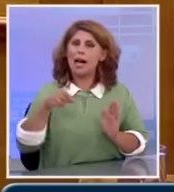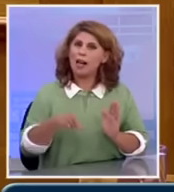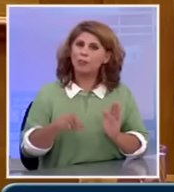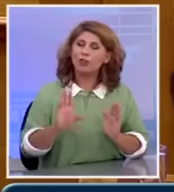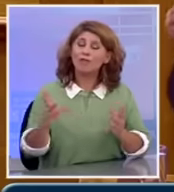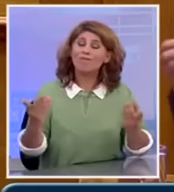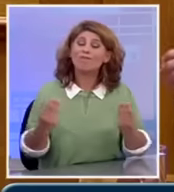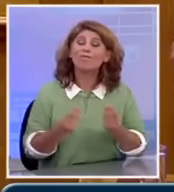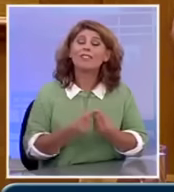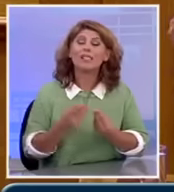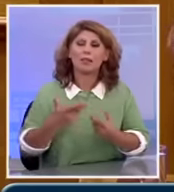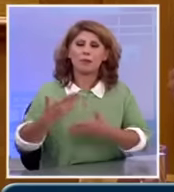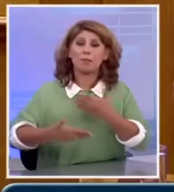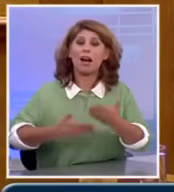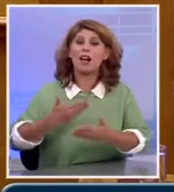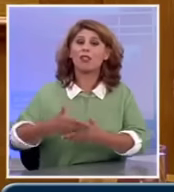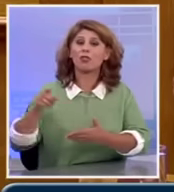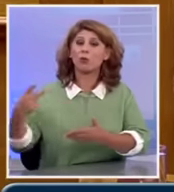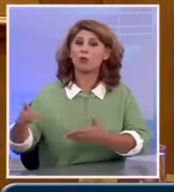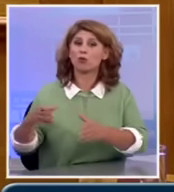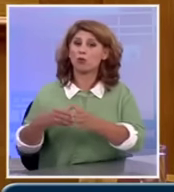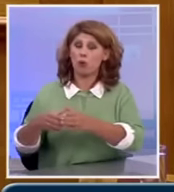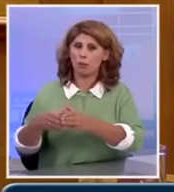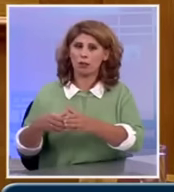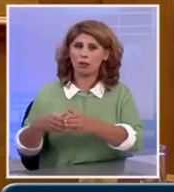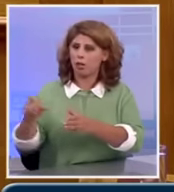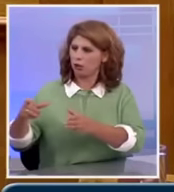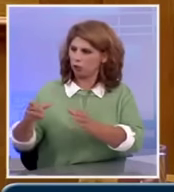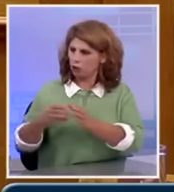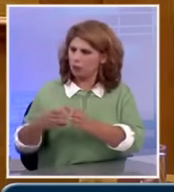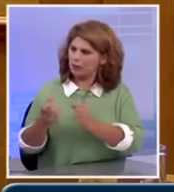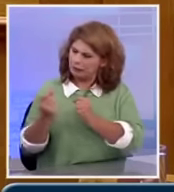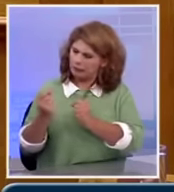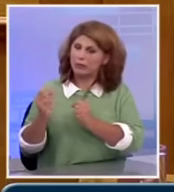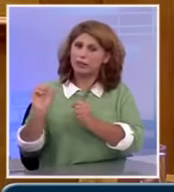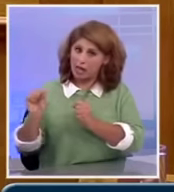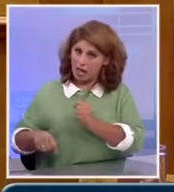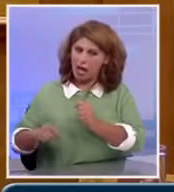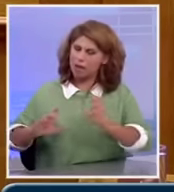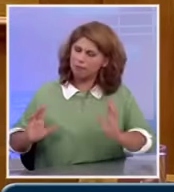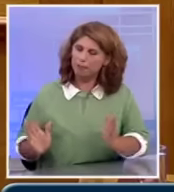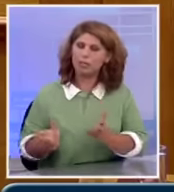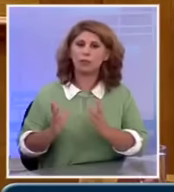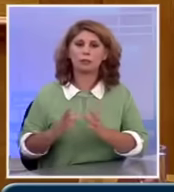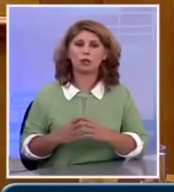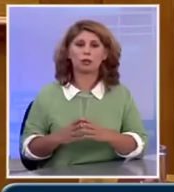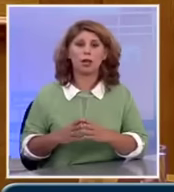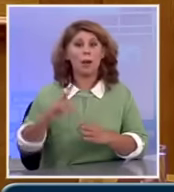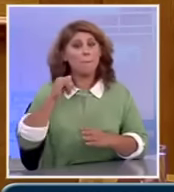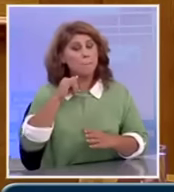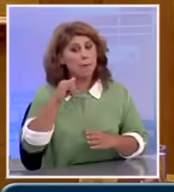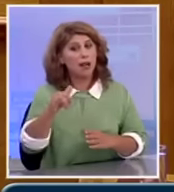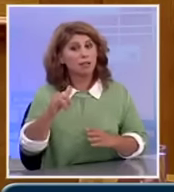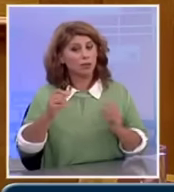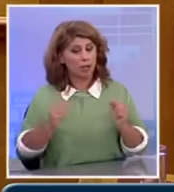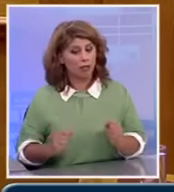συνάδει με την παράδοση της παράταξής σας παράταξή σας συντηρητική παράταξη αλλά εν πάση περιπτώσει πάντοτε απ τα